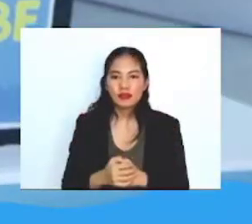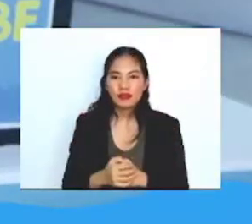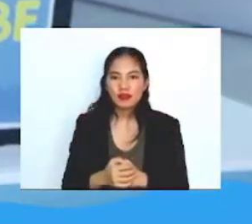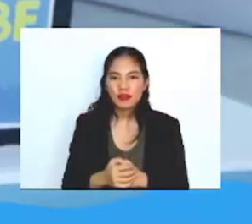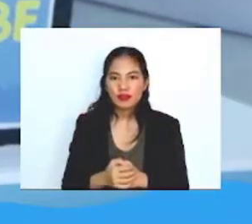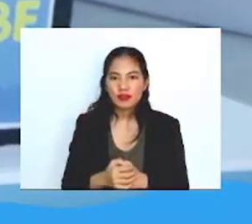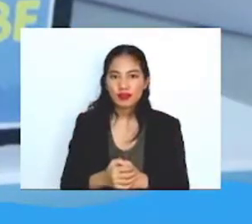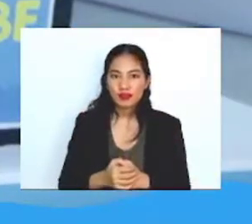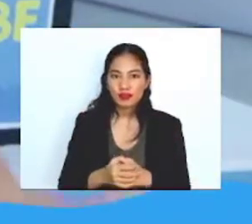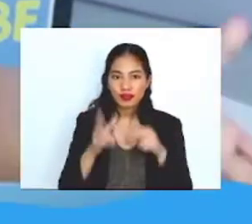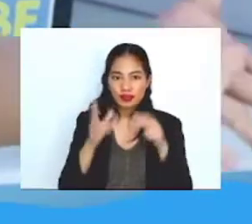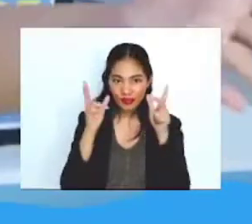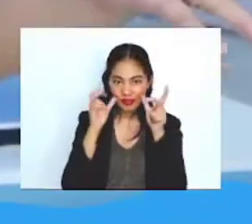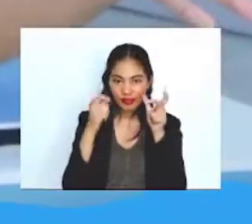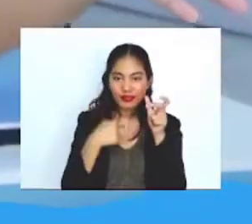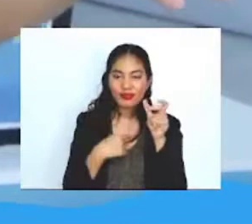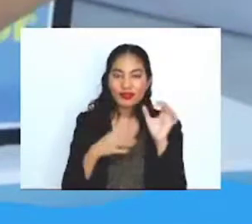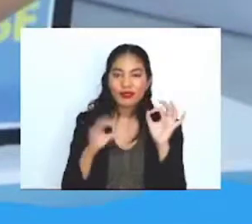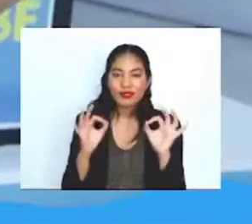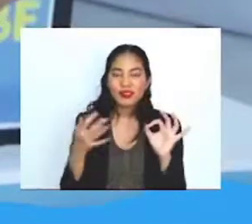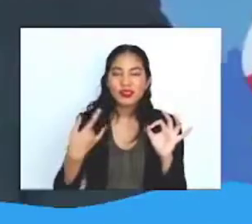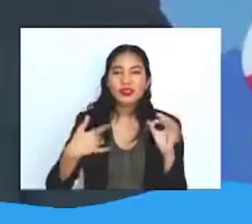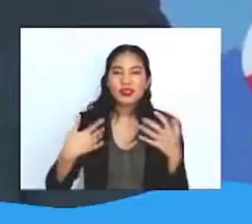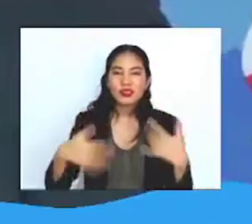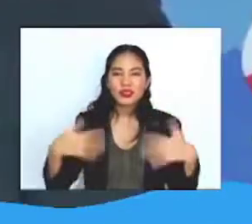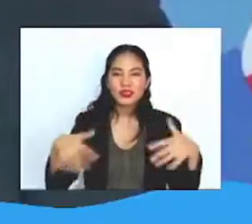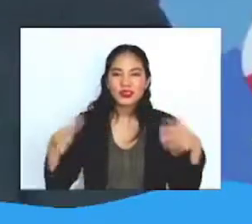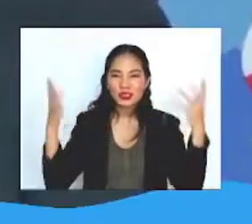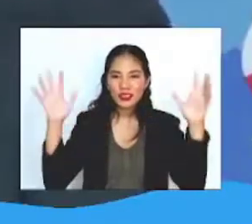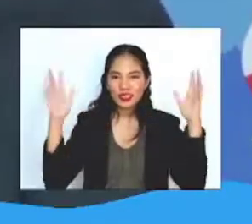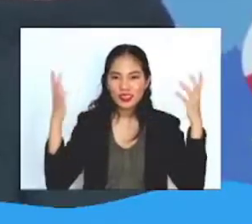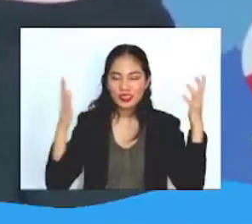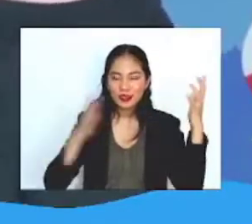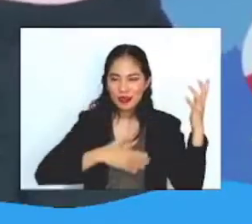tayong pinalakpakan dito. Parinig po ulit ng palakpakan!